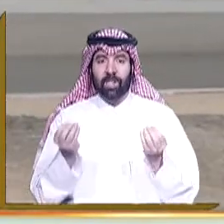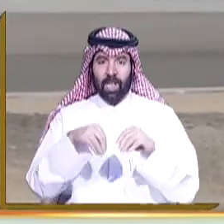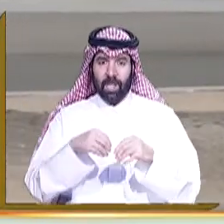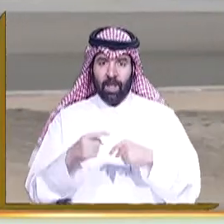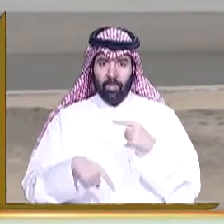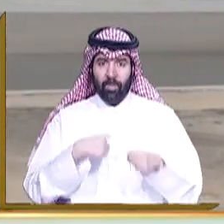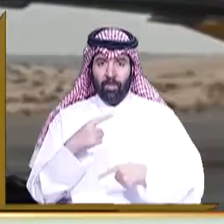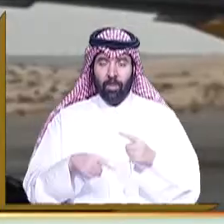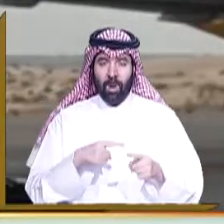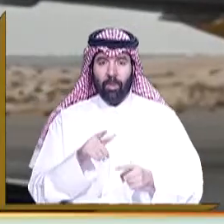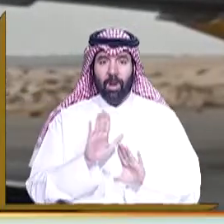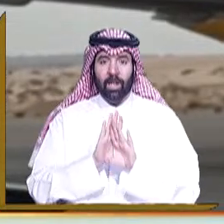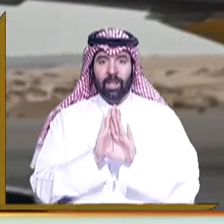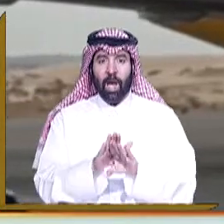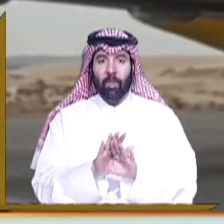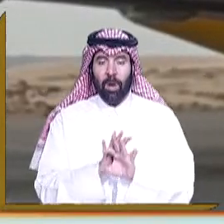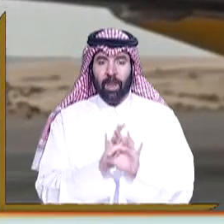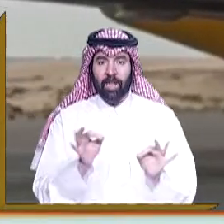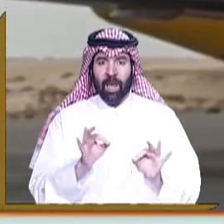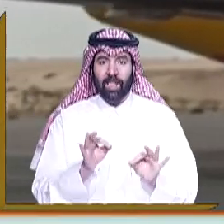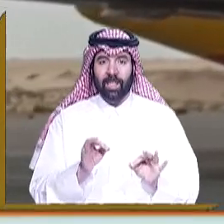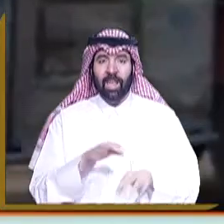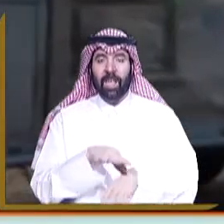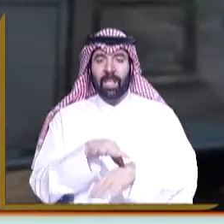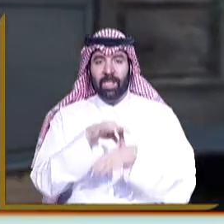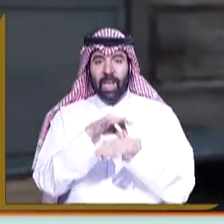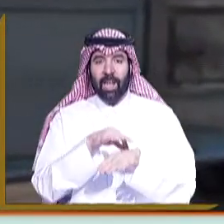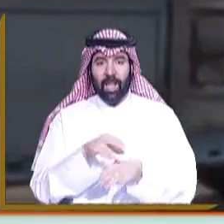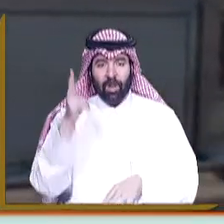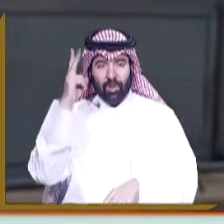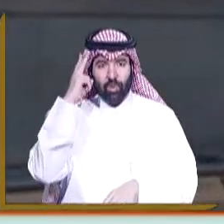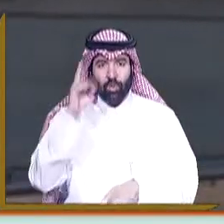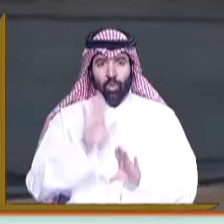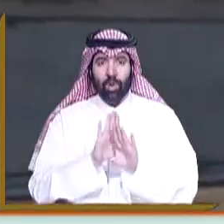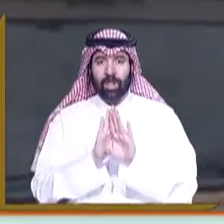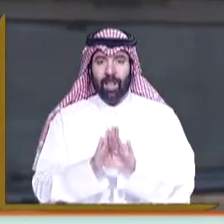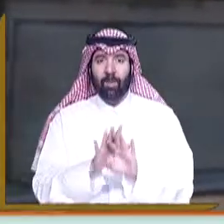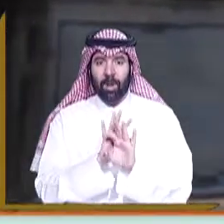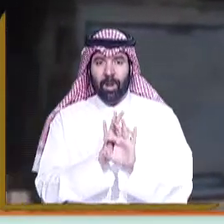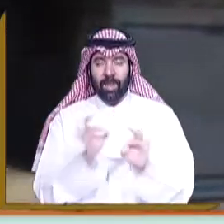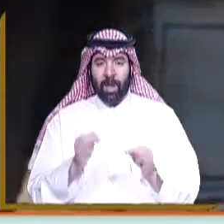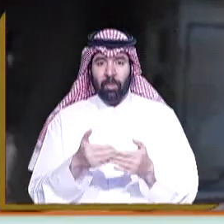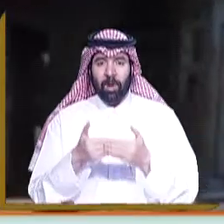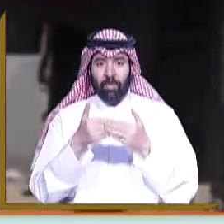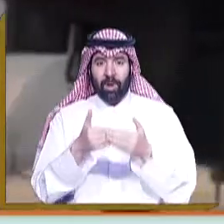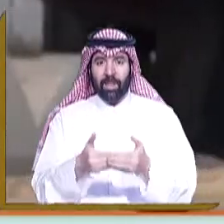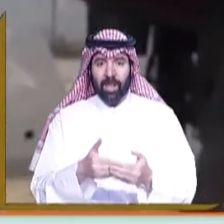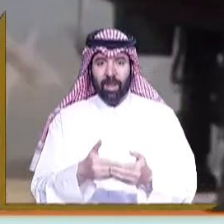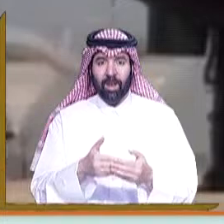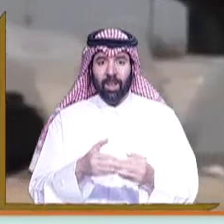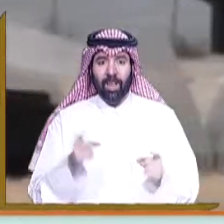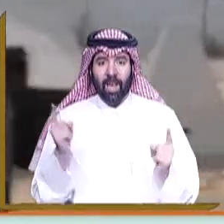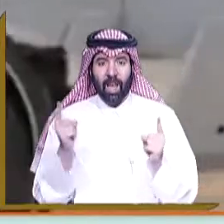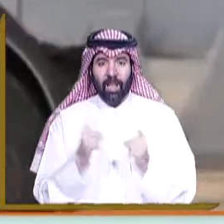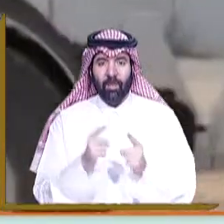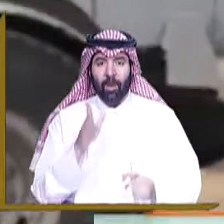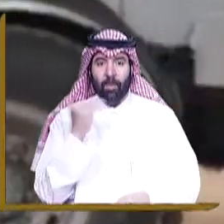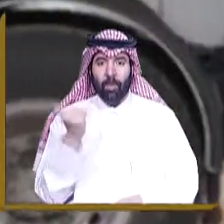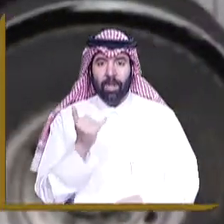حسب مختصين يأتي تجسيدا للدور الإنساني الكبير الذي تقوم به المملكة تجاه أشقائها.